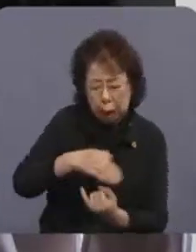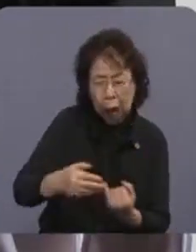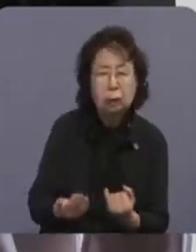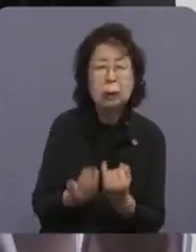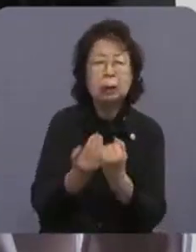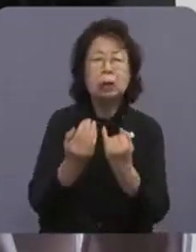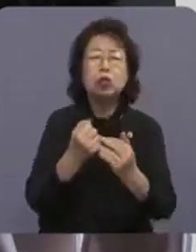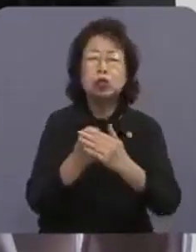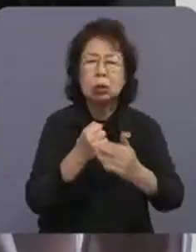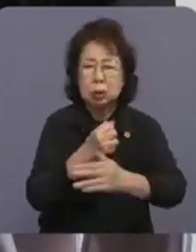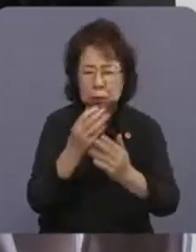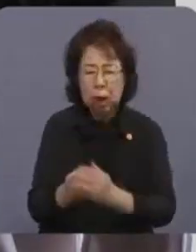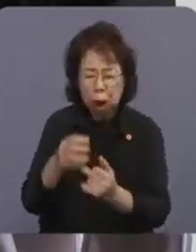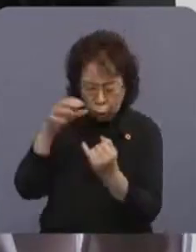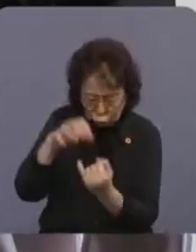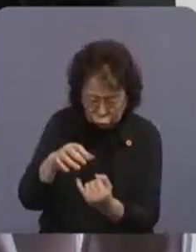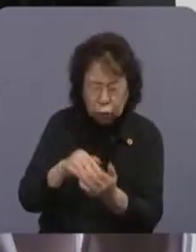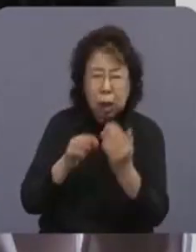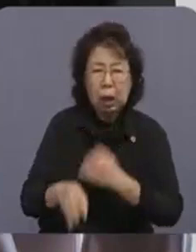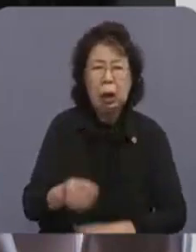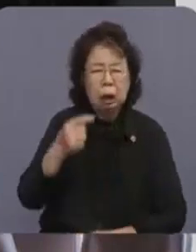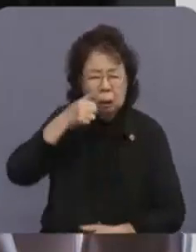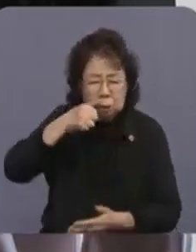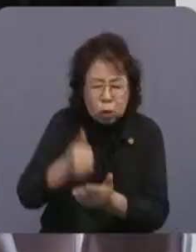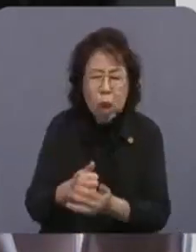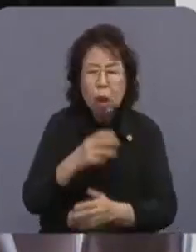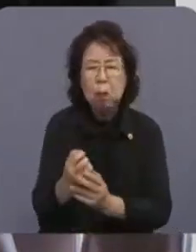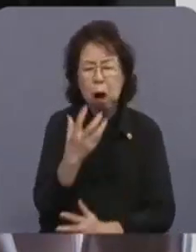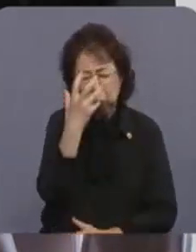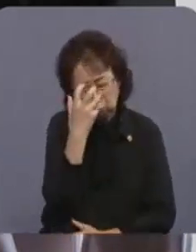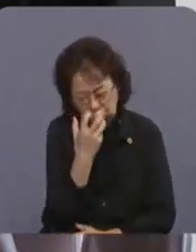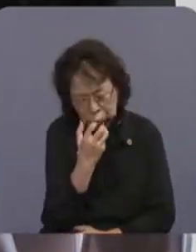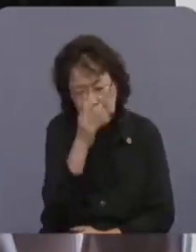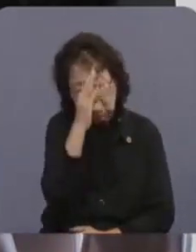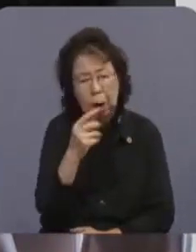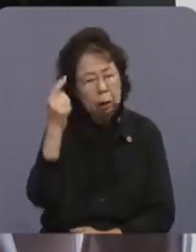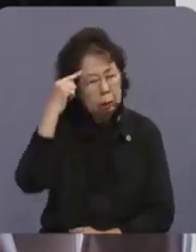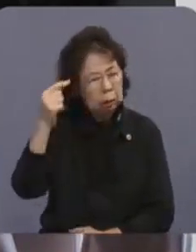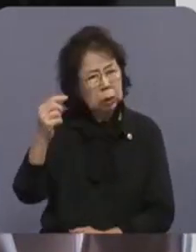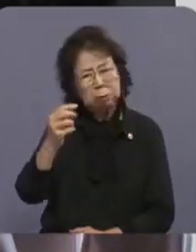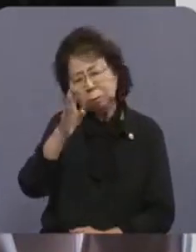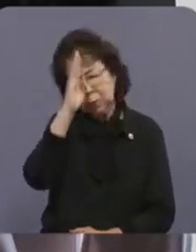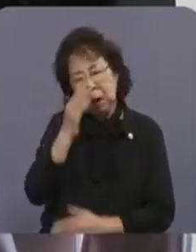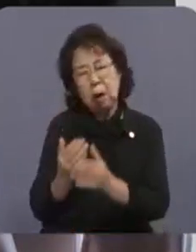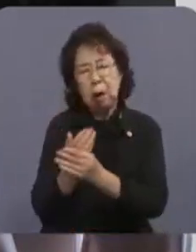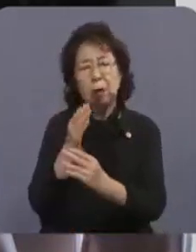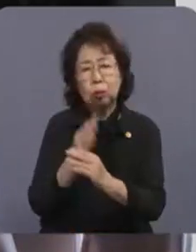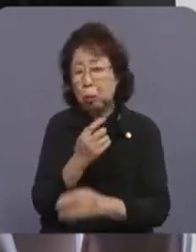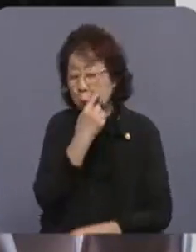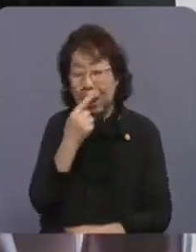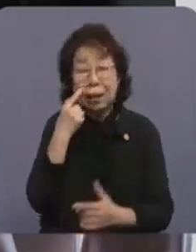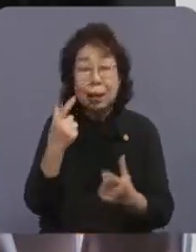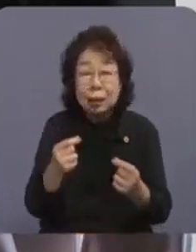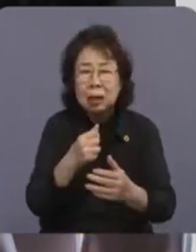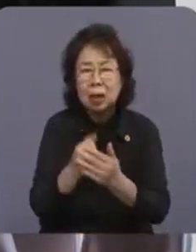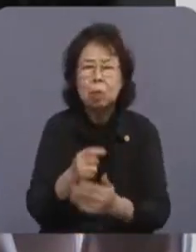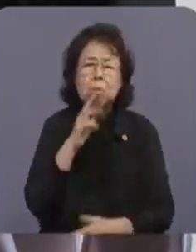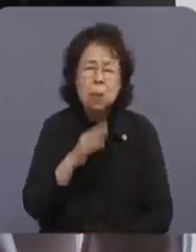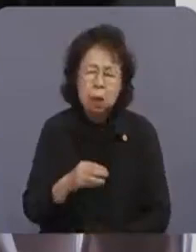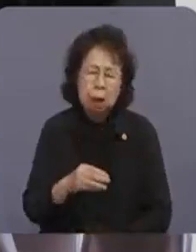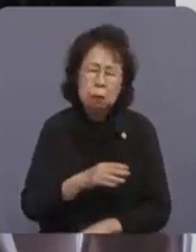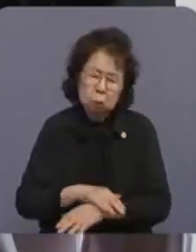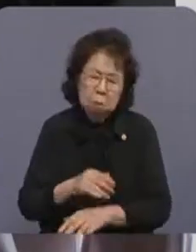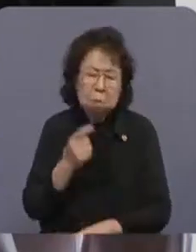자랐다면 구속된 이후 검진을 통해 우울증 등 정신 질환을 앓고 있는 것으로 확인됐다며이를 참